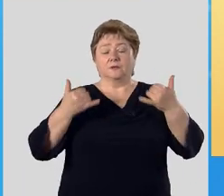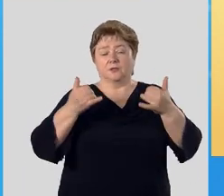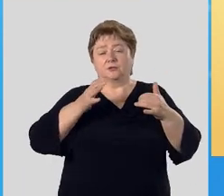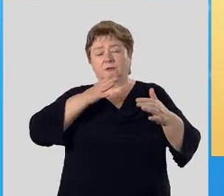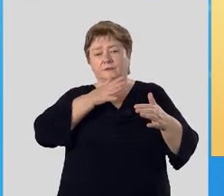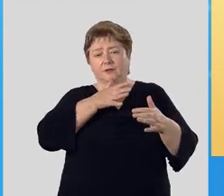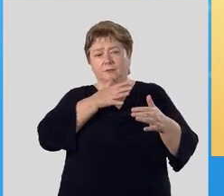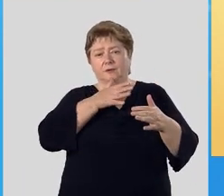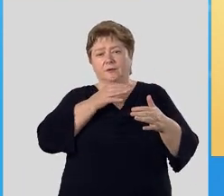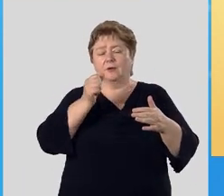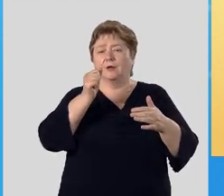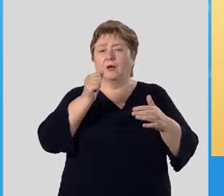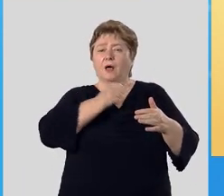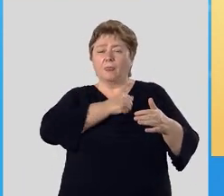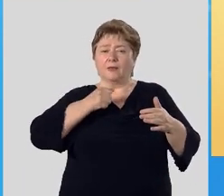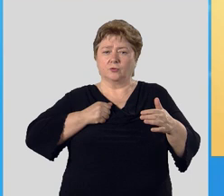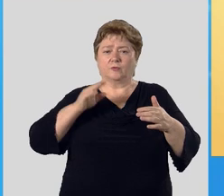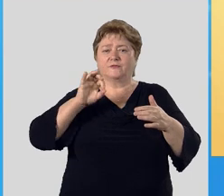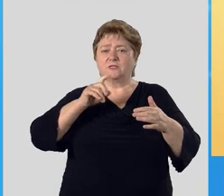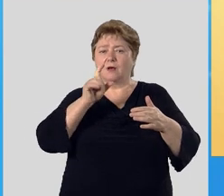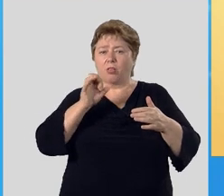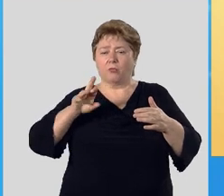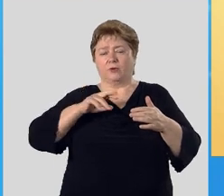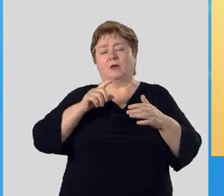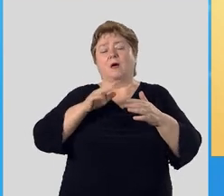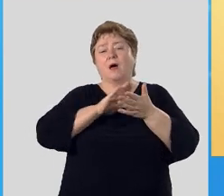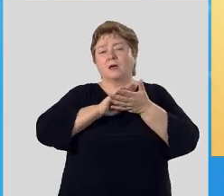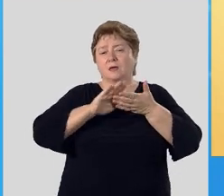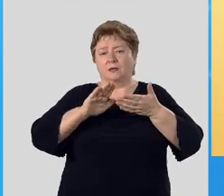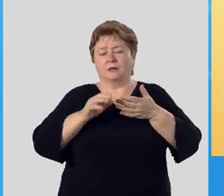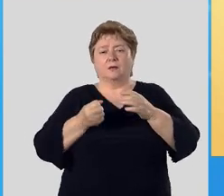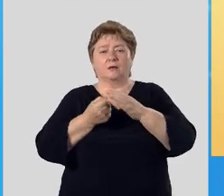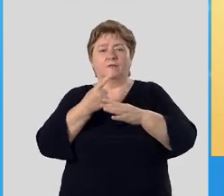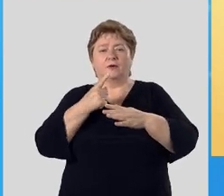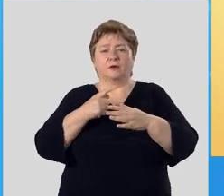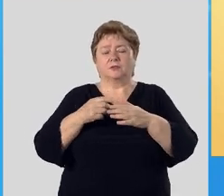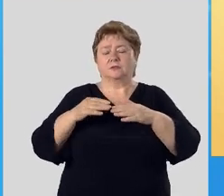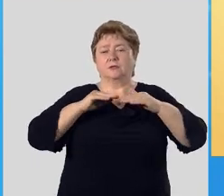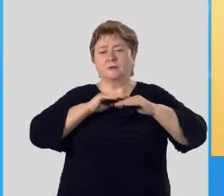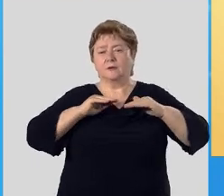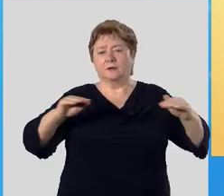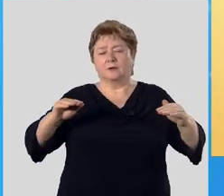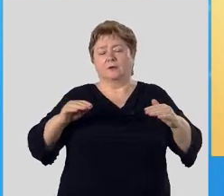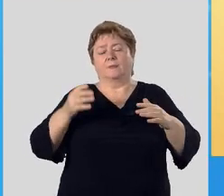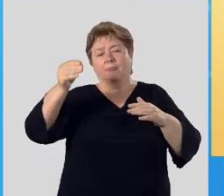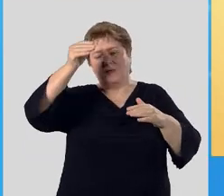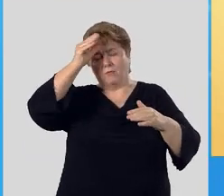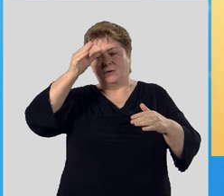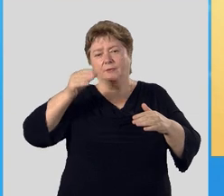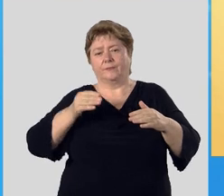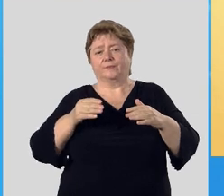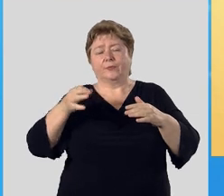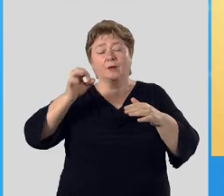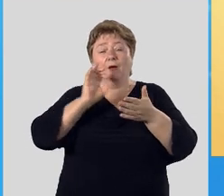настоящее время анатомия физиология и гигиена являются фундаментальными науками